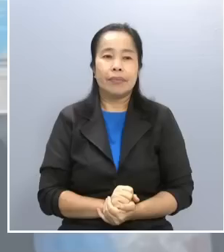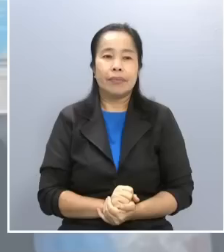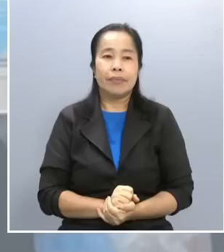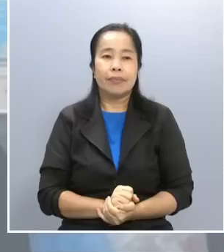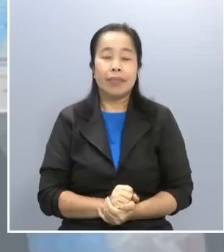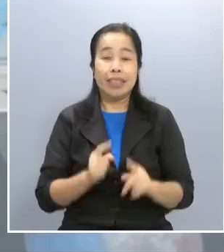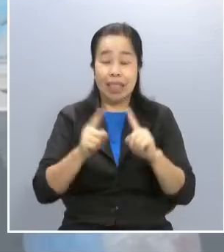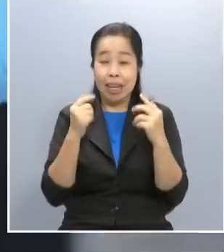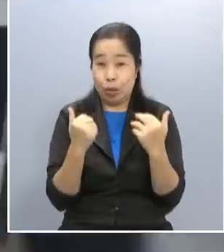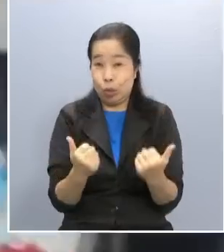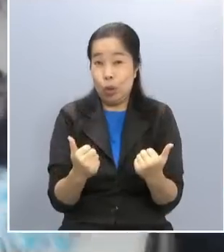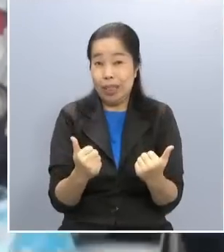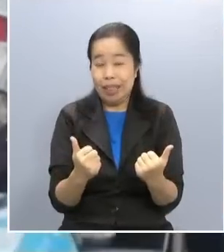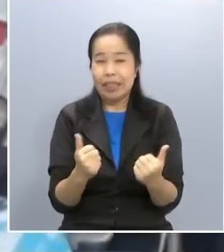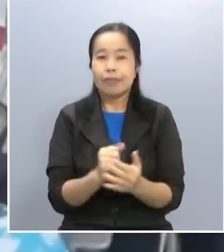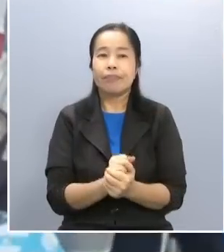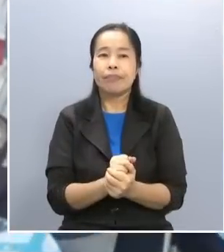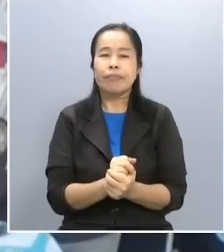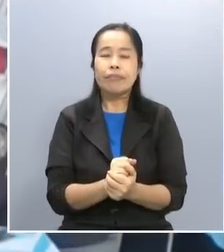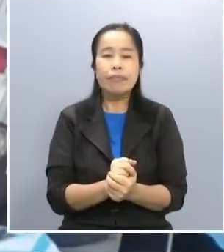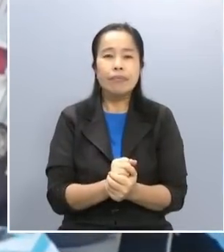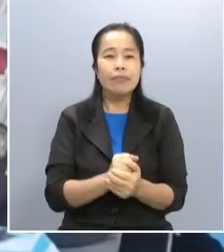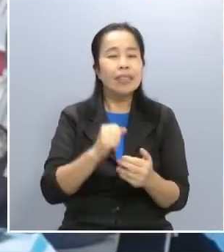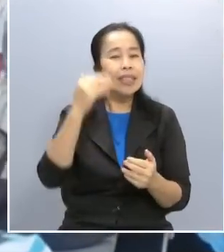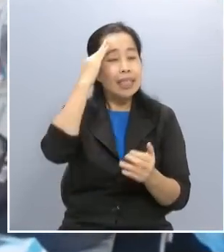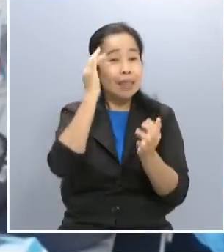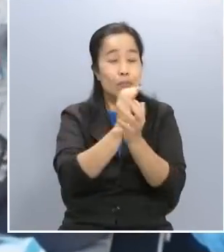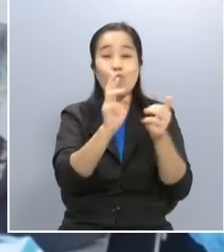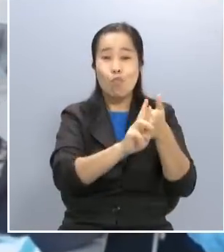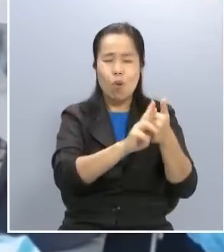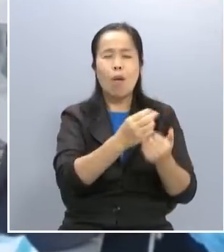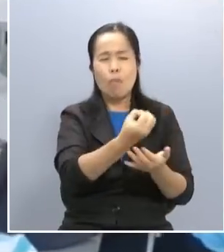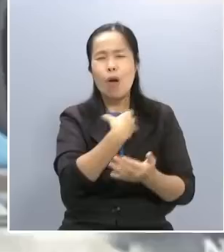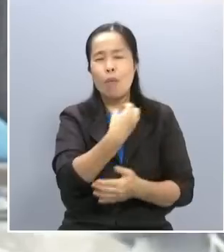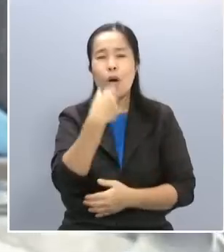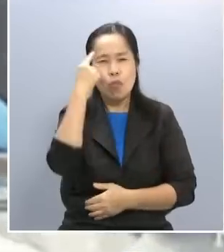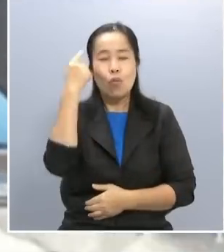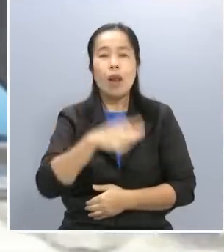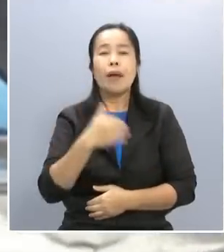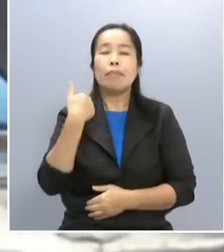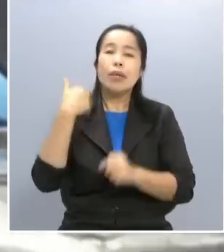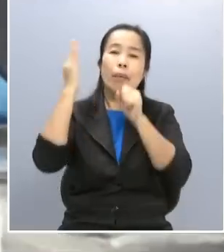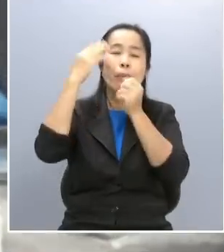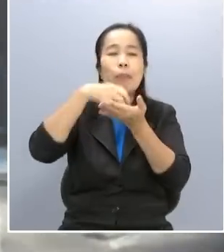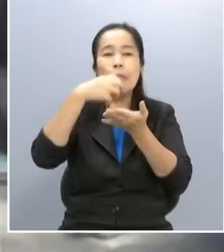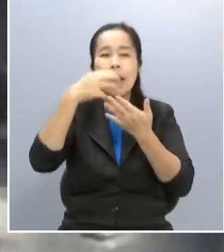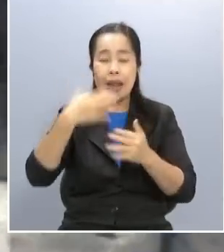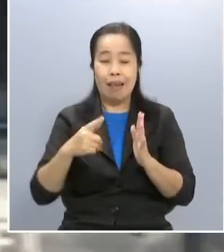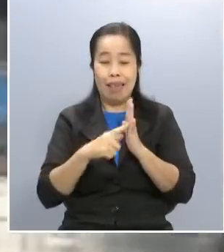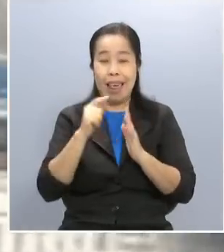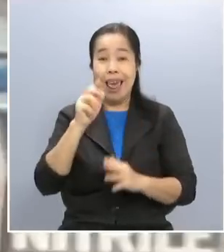แต่ที่แน่ๆนะครับคุณผู้ชมครับอย่างที่ทางฝั่งของบิ๊กโจ๊กแล้วเราก็ทราบกันดีอยู่นะฮะที่เมื่อวานนี้บิ๊กโจ๊กได้บอกมาบอกว่าตัวแอมเองเนี่ย